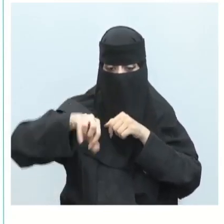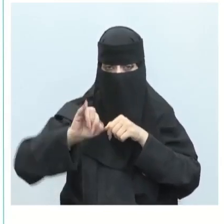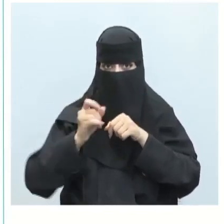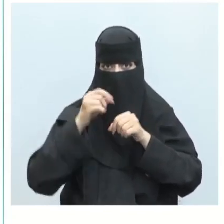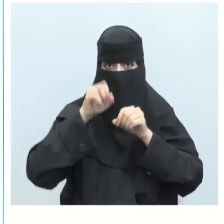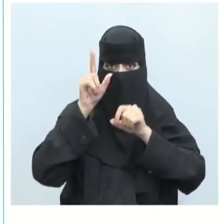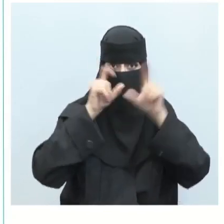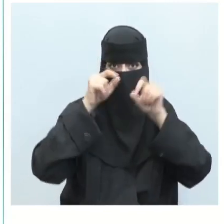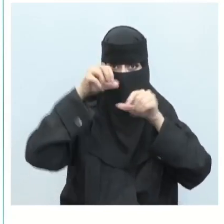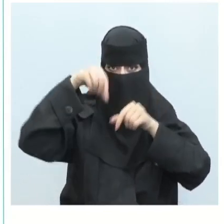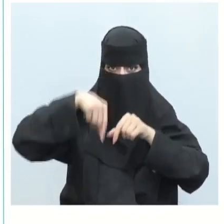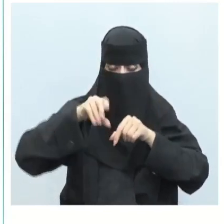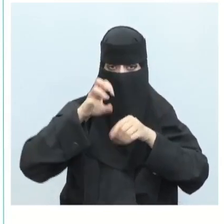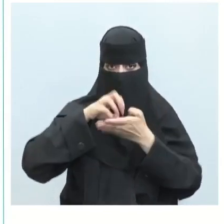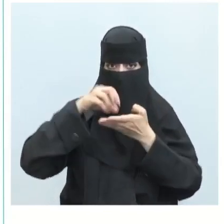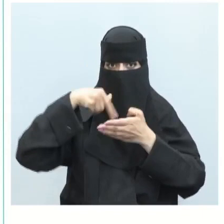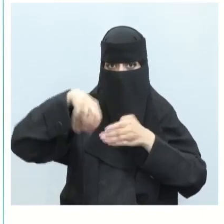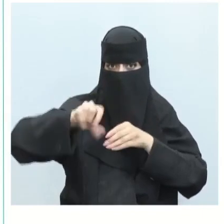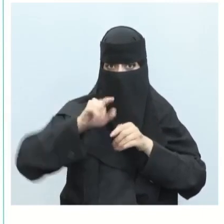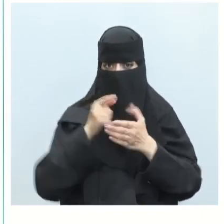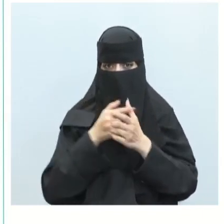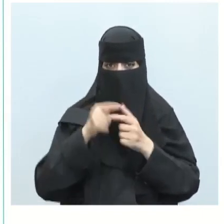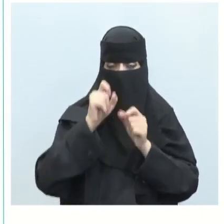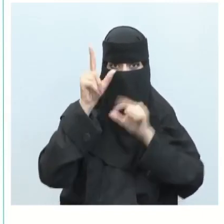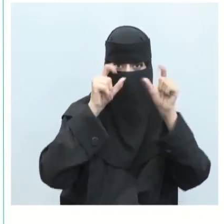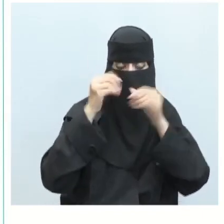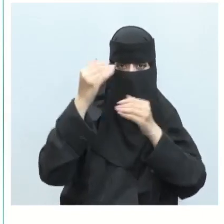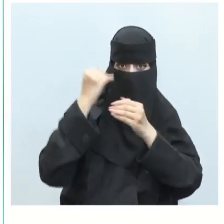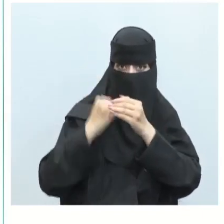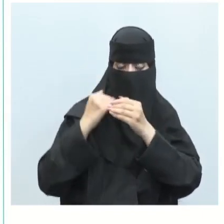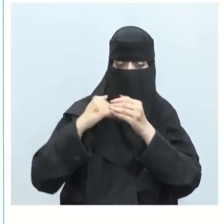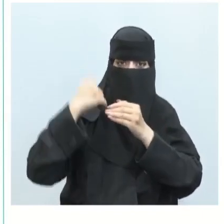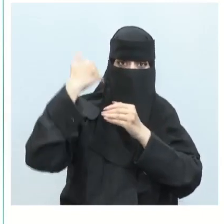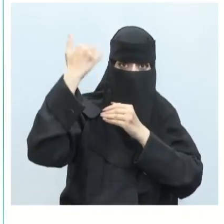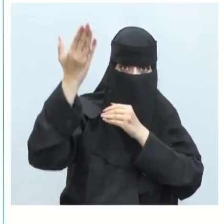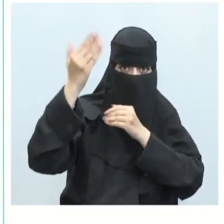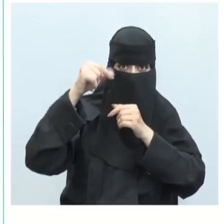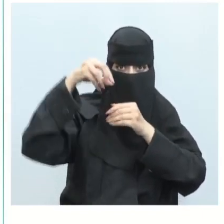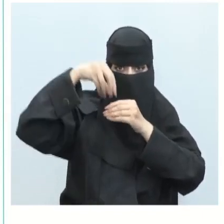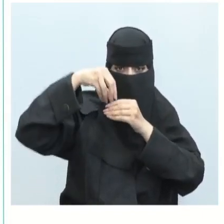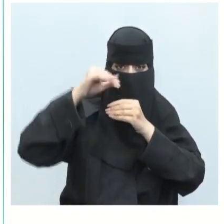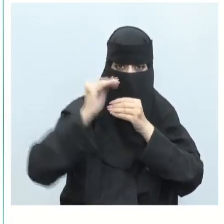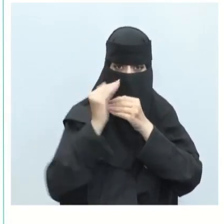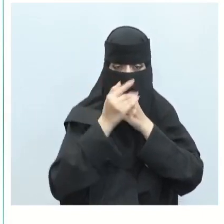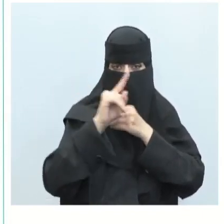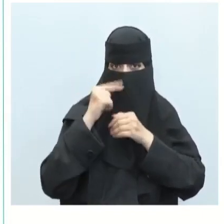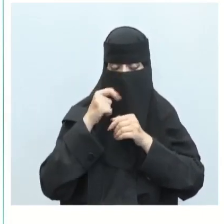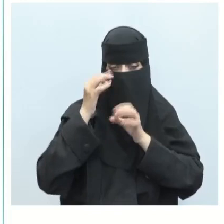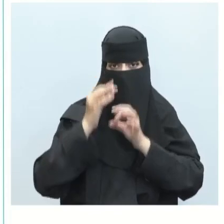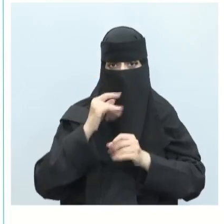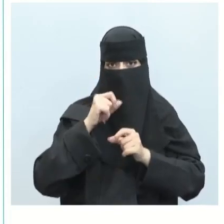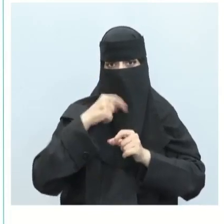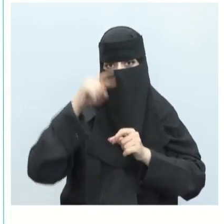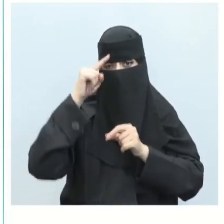عزلها تقع هذا يقع هذا الجزء بين الشبكه الداخليه والشبكه الخارجيه غير الموثوق بها مثل